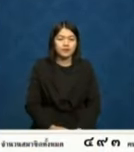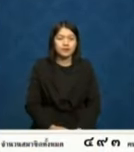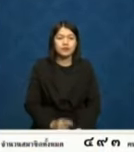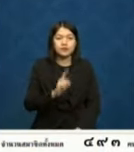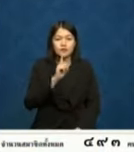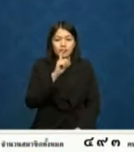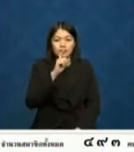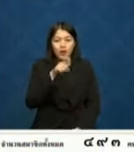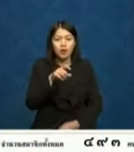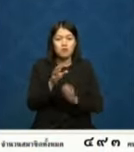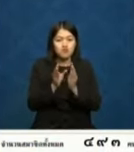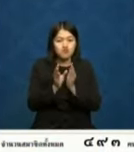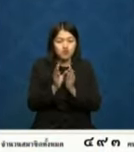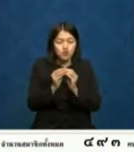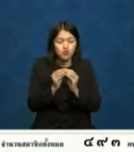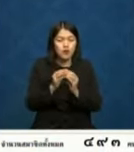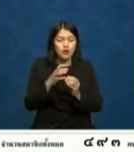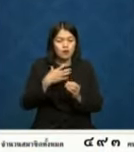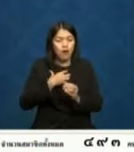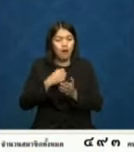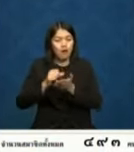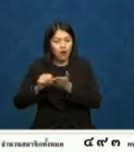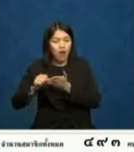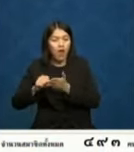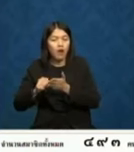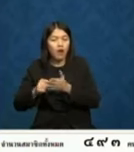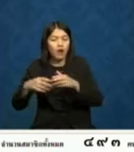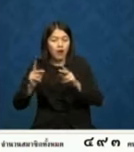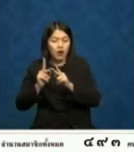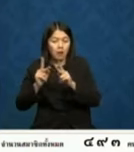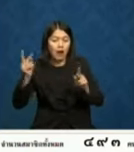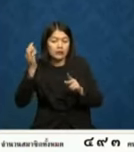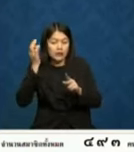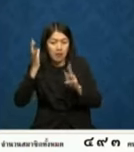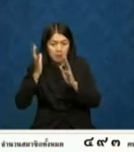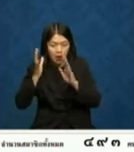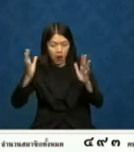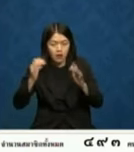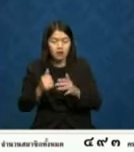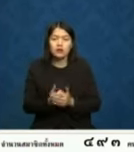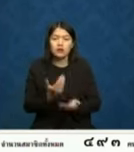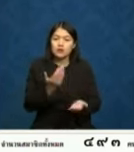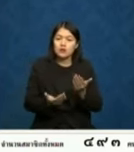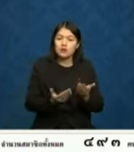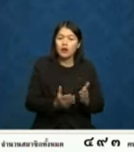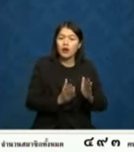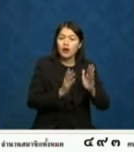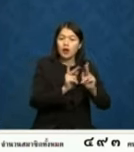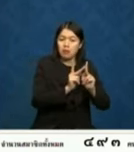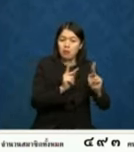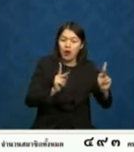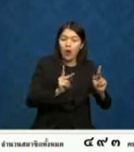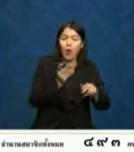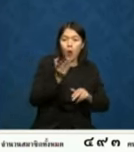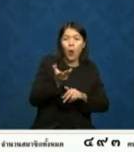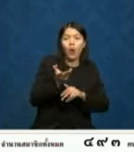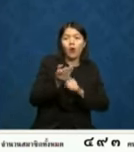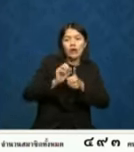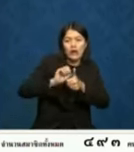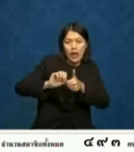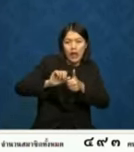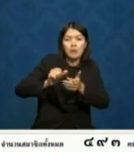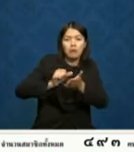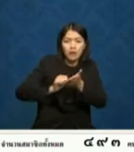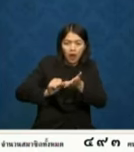ถามมติจากที่ประชุมว่าจะเห็นด้วยกับการแก้ไขของคณะกรรมาธิการเสียงข้างมากหรือของกรรมาธิการที่ขอสวนความ